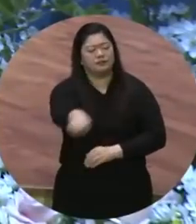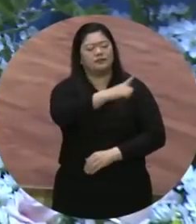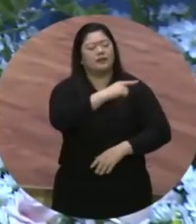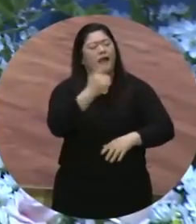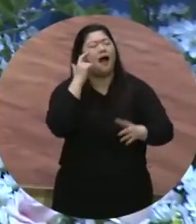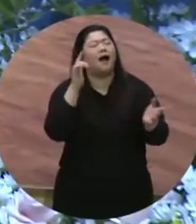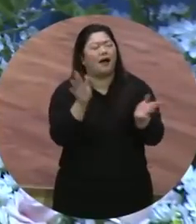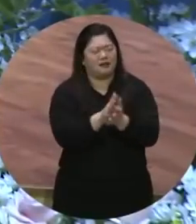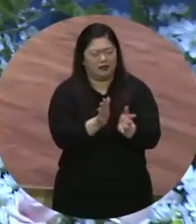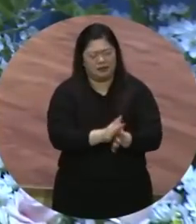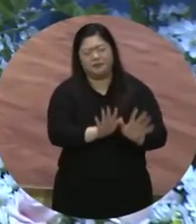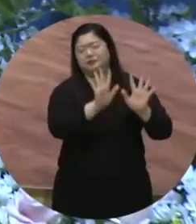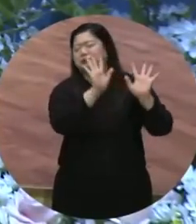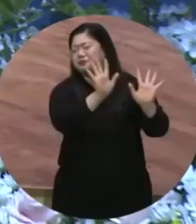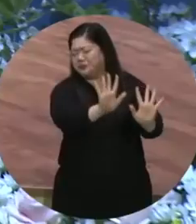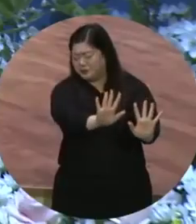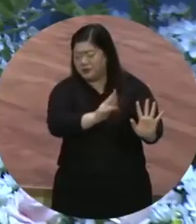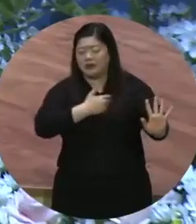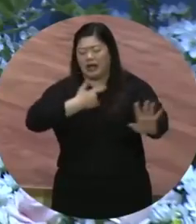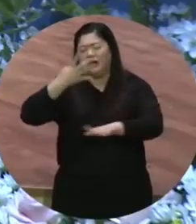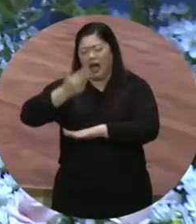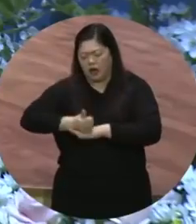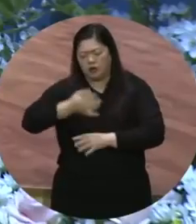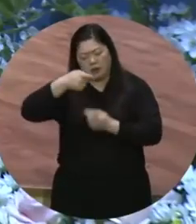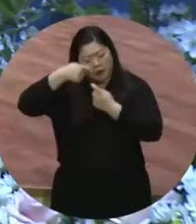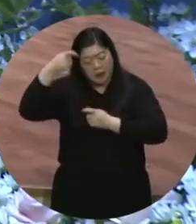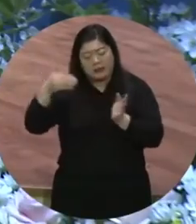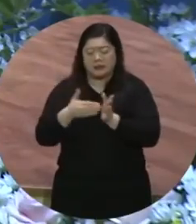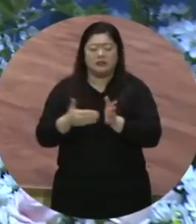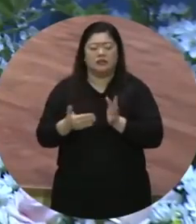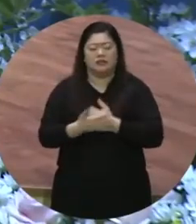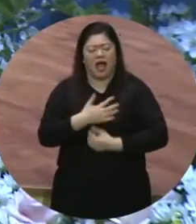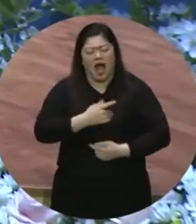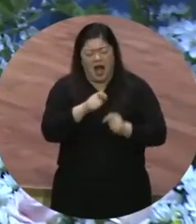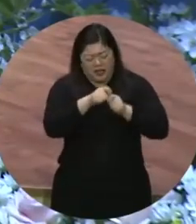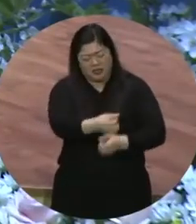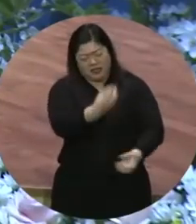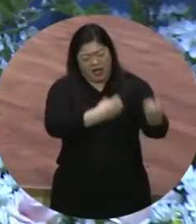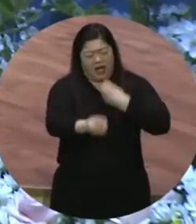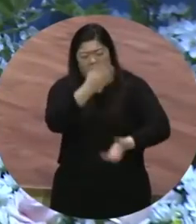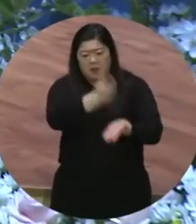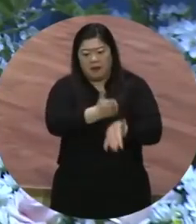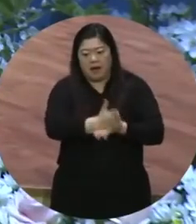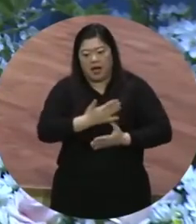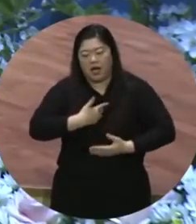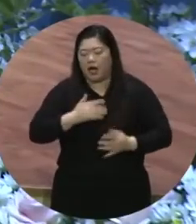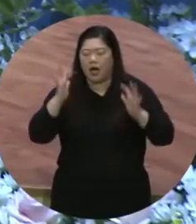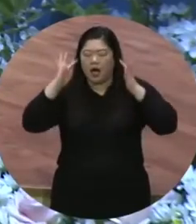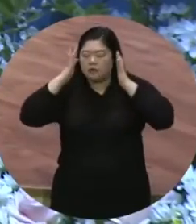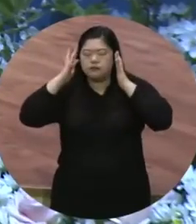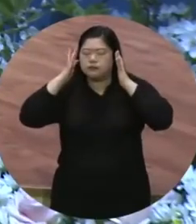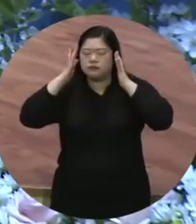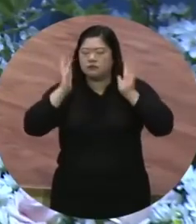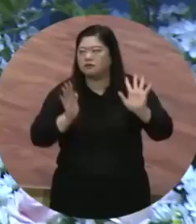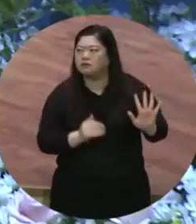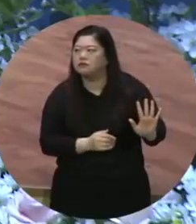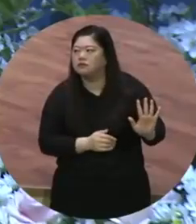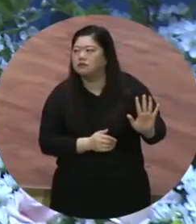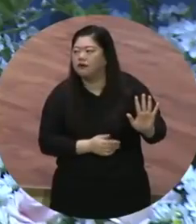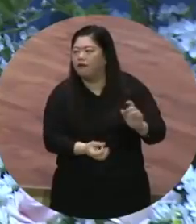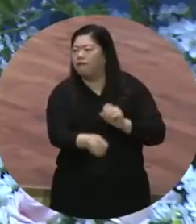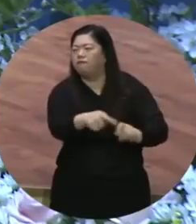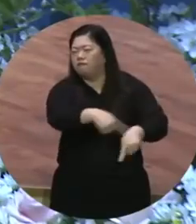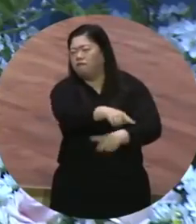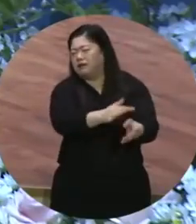온갖 간섭하고 온갖다고. 그럼 니가 다 해라. 니가 하나님이냐. 니가 니 집이냐. 니가 해라. 골치